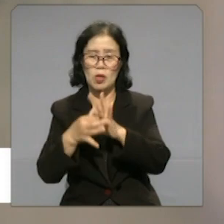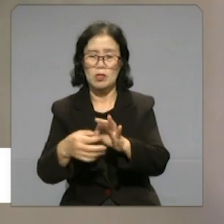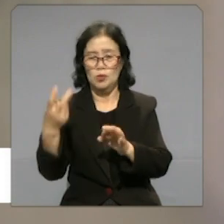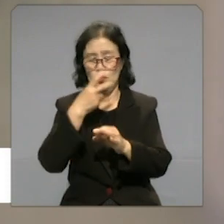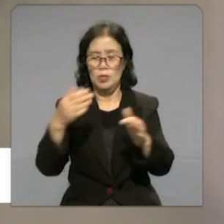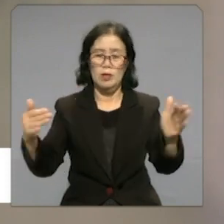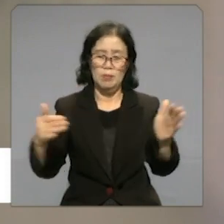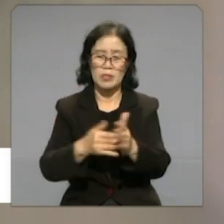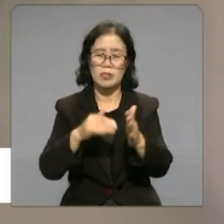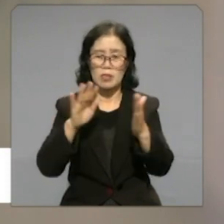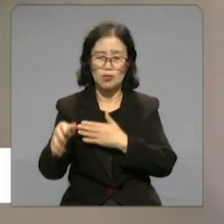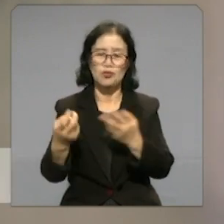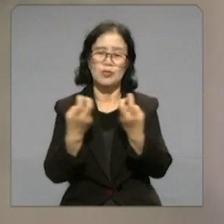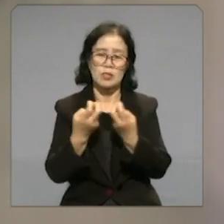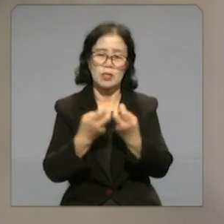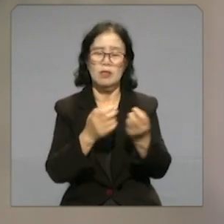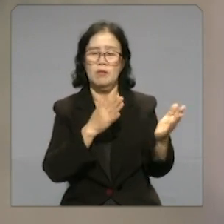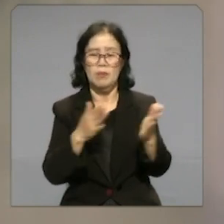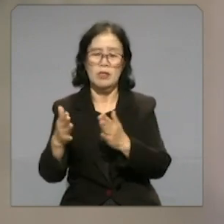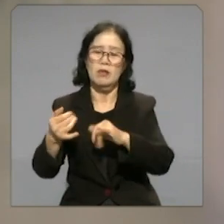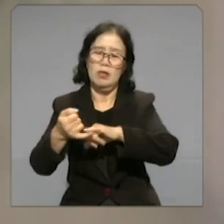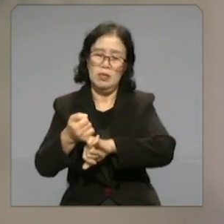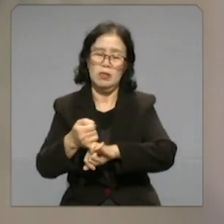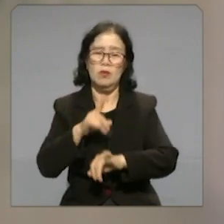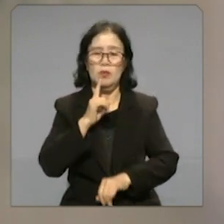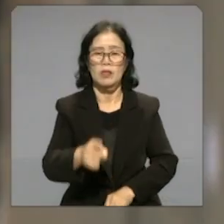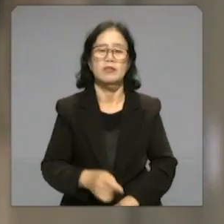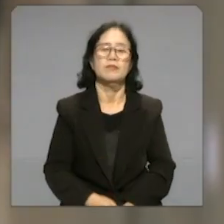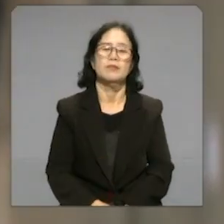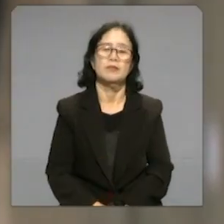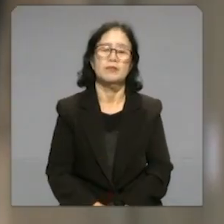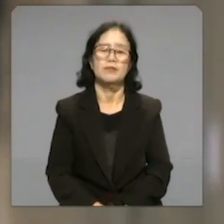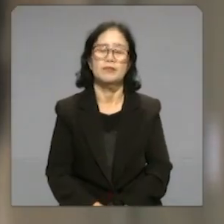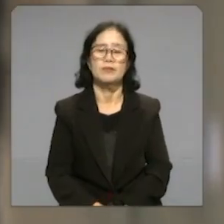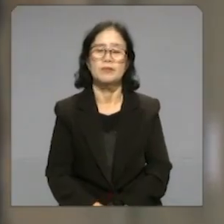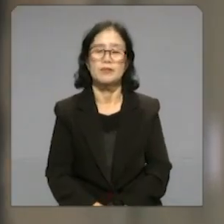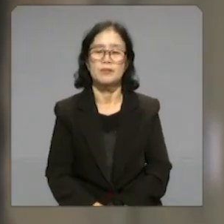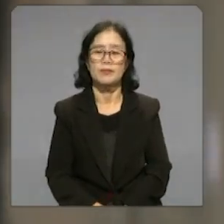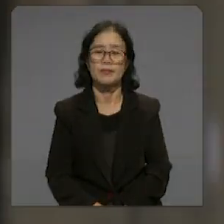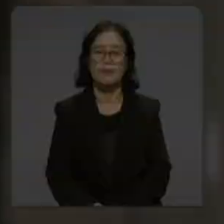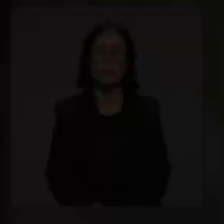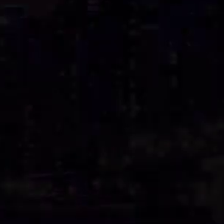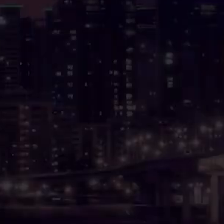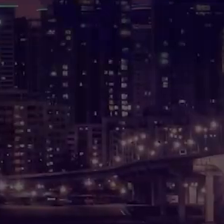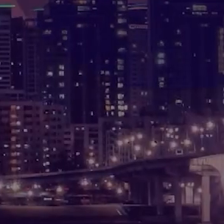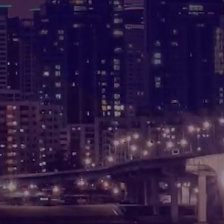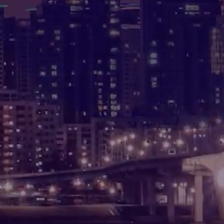마치고 대책을 마련하겠다고 밝혔습니다. OBS 뉴스 조유송입니다.